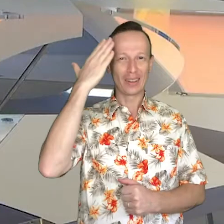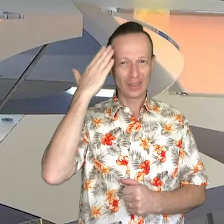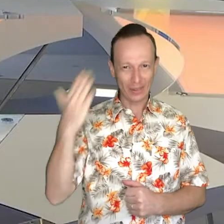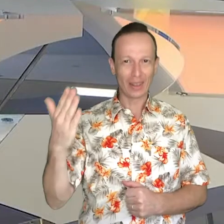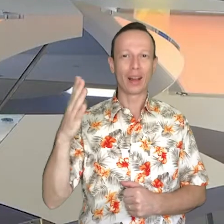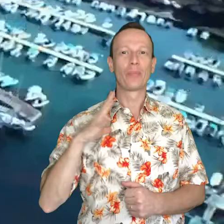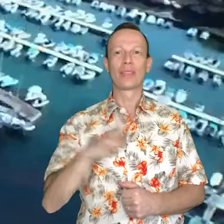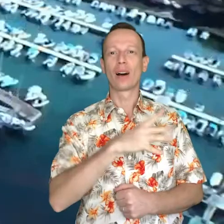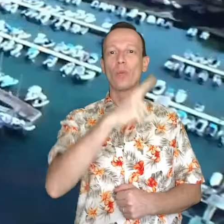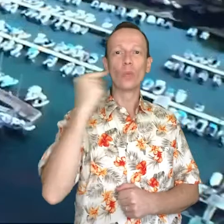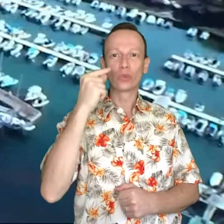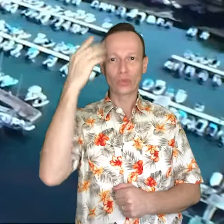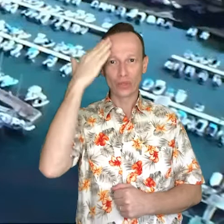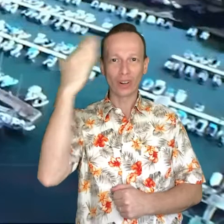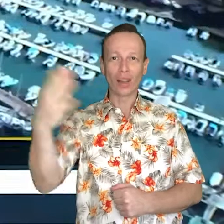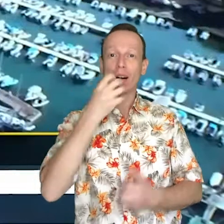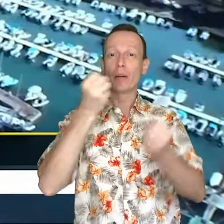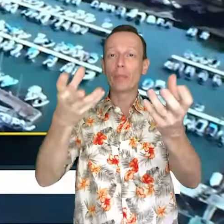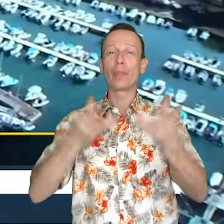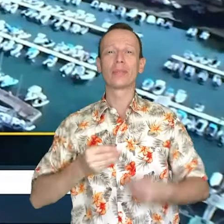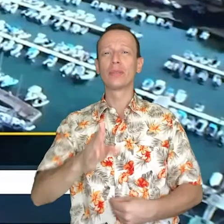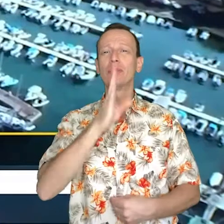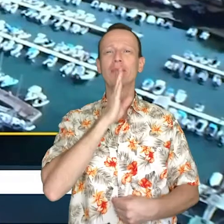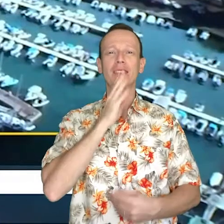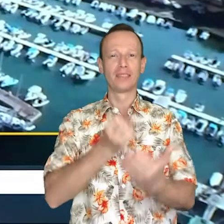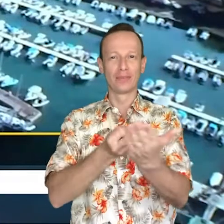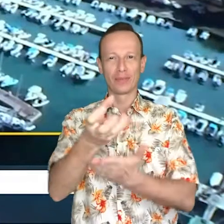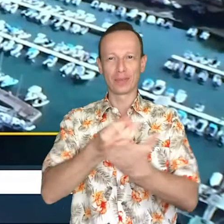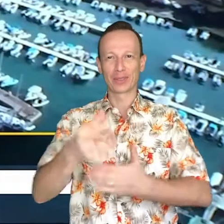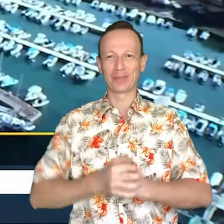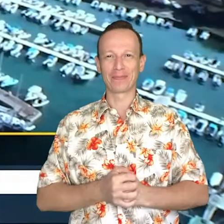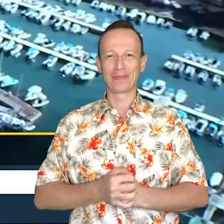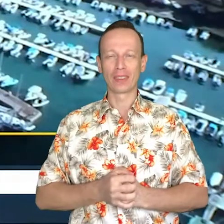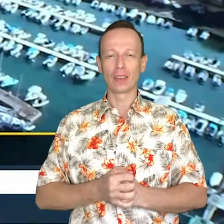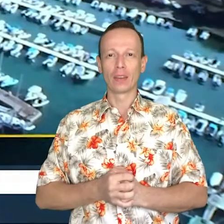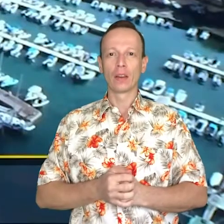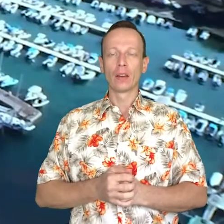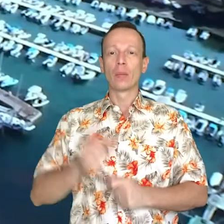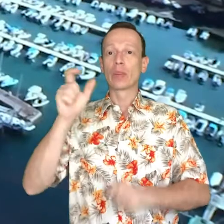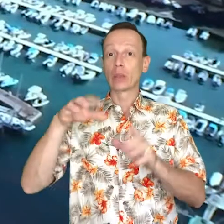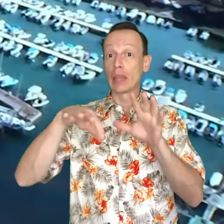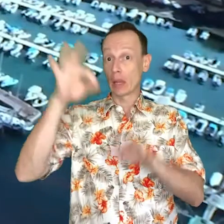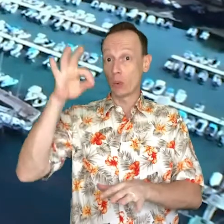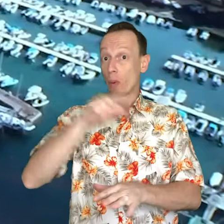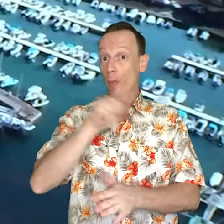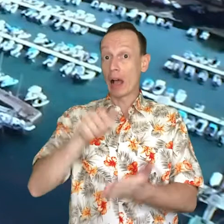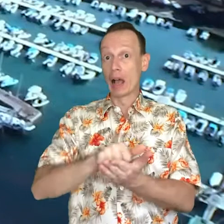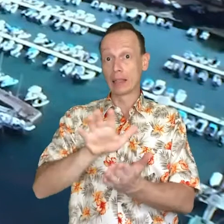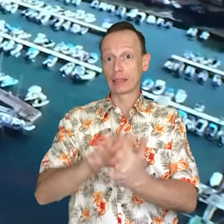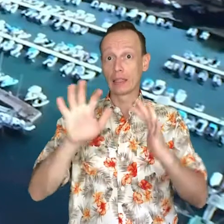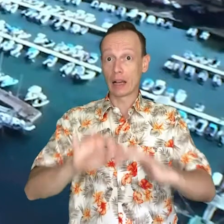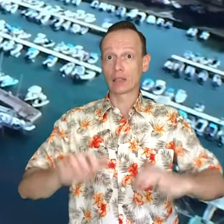Yorana Lovaina, Yorana Emere, Madame, Monsieur, Yorana, bienvenue dans votre journal de cette mi-journée. Les élus non